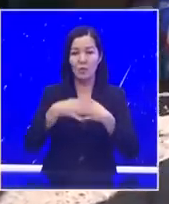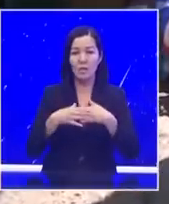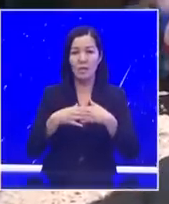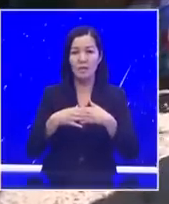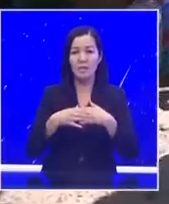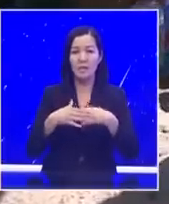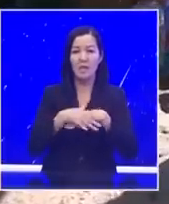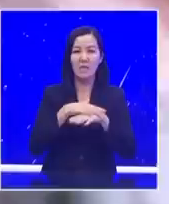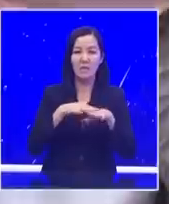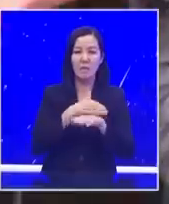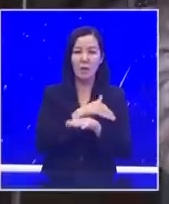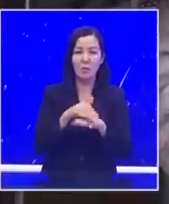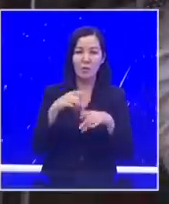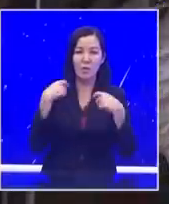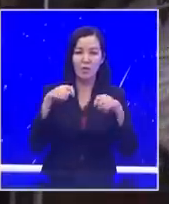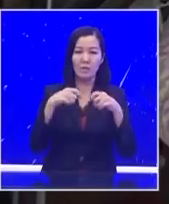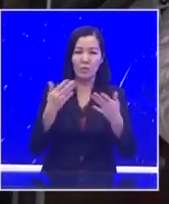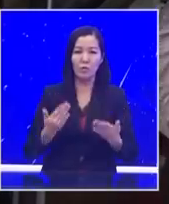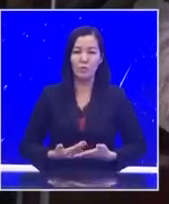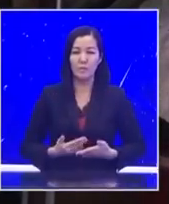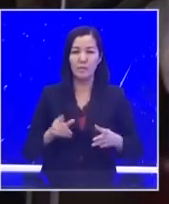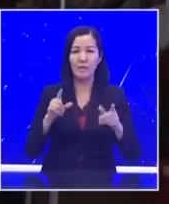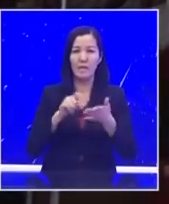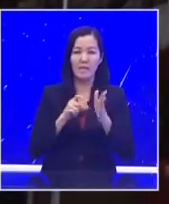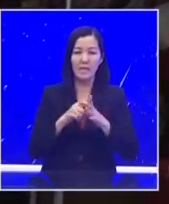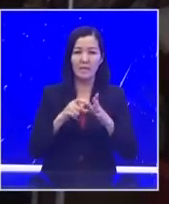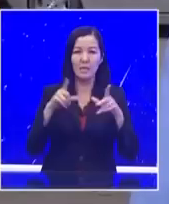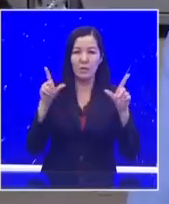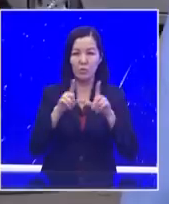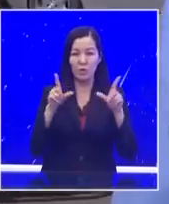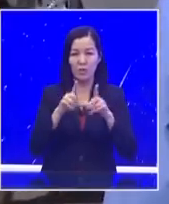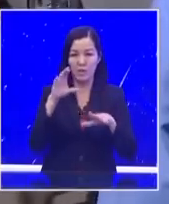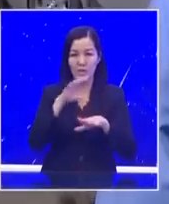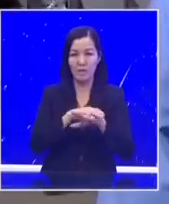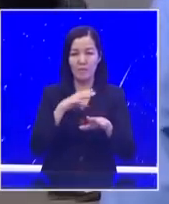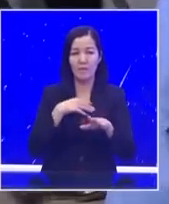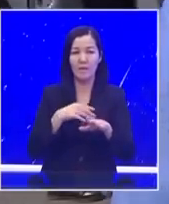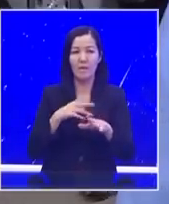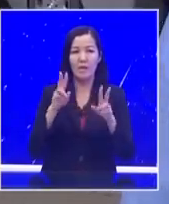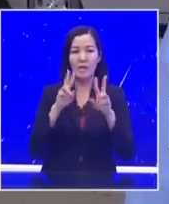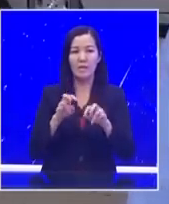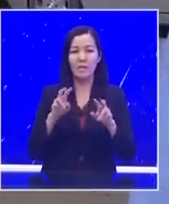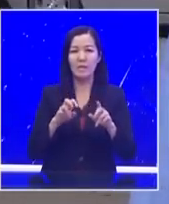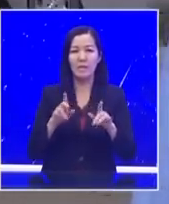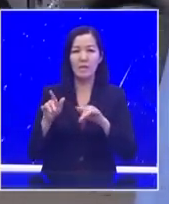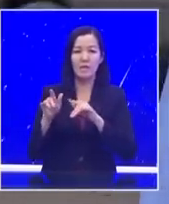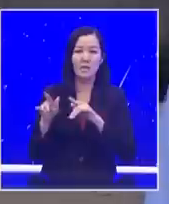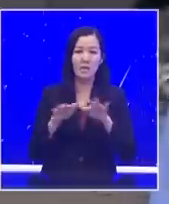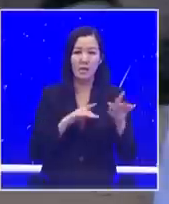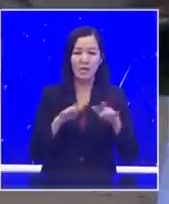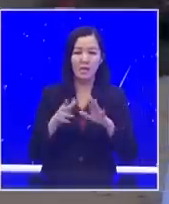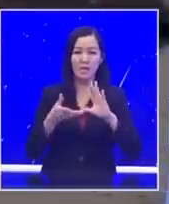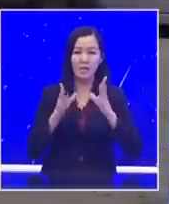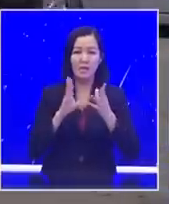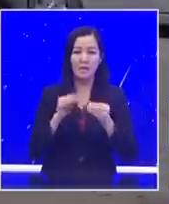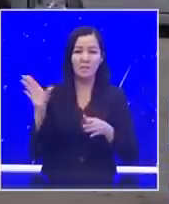жабайы сауда нүктелері, тұрмыстық және кеңсе дүкендерінің жұмысы әшкере болды. Рейдтік шаралардың нәтижесі бойынша біз